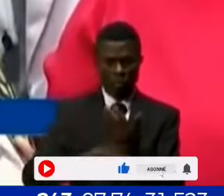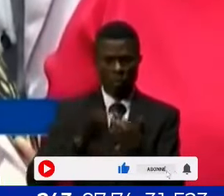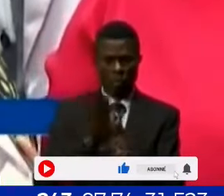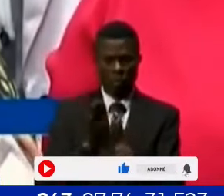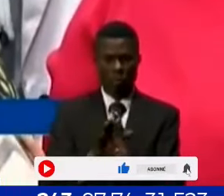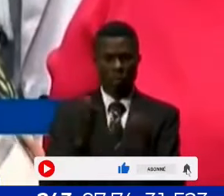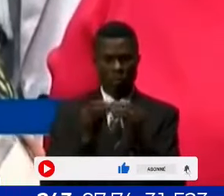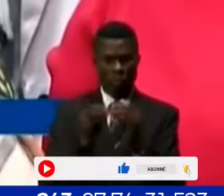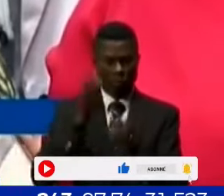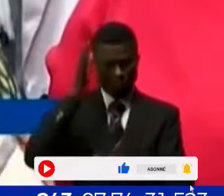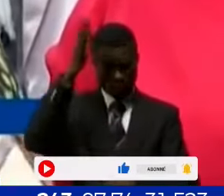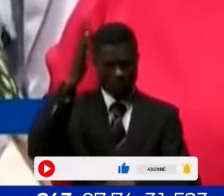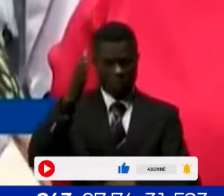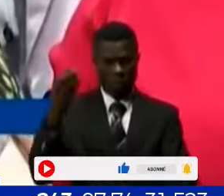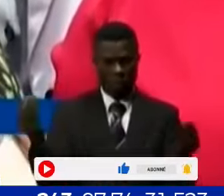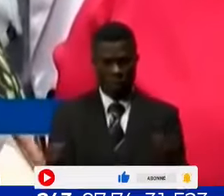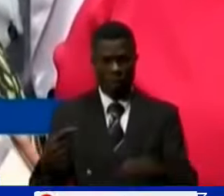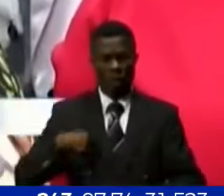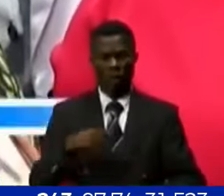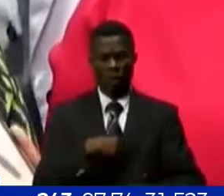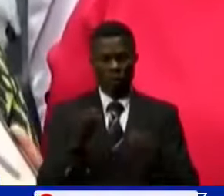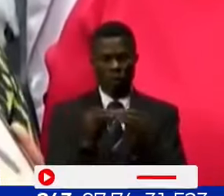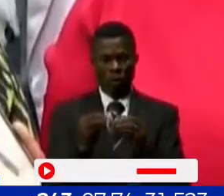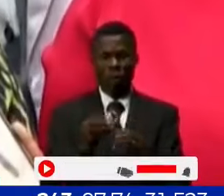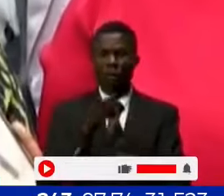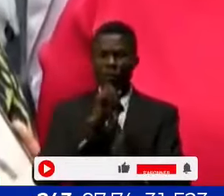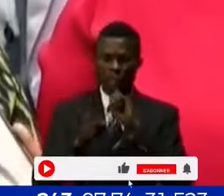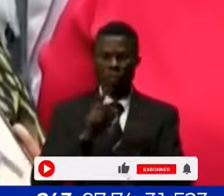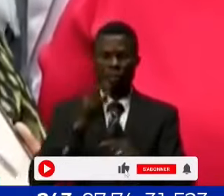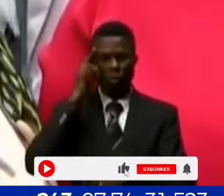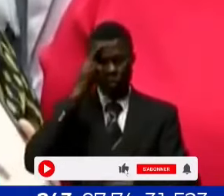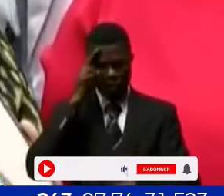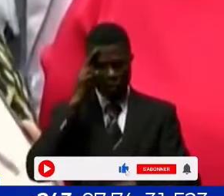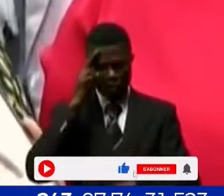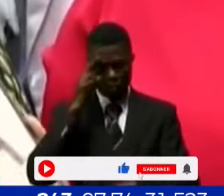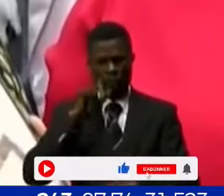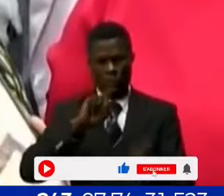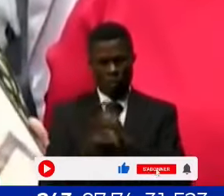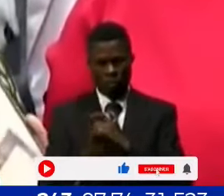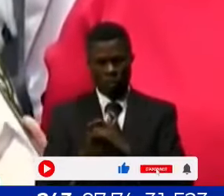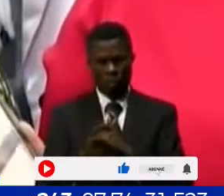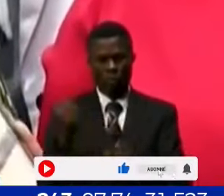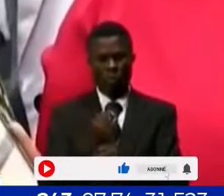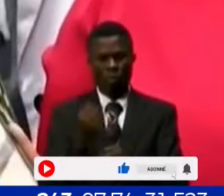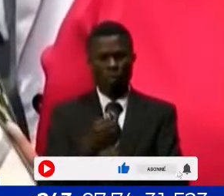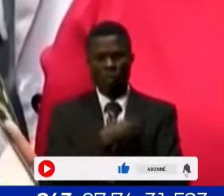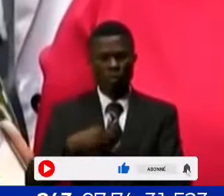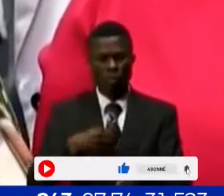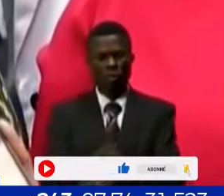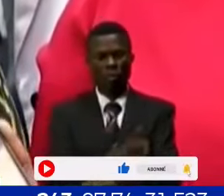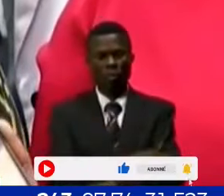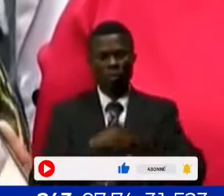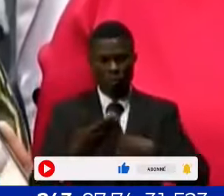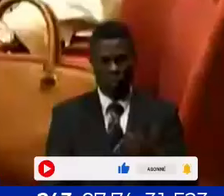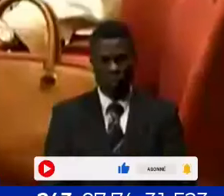différentes rencontres qui viendront parce que nous devons nous réunir pour échanger, réfléchir comment améliorer notre secteur en tant que femmes.